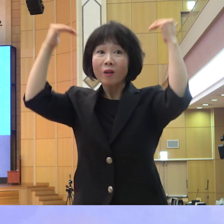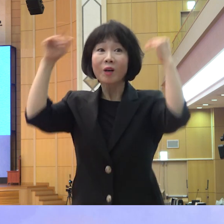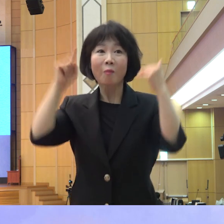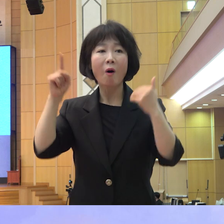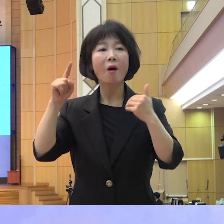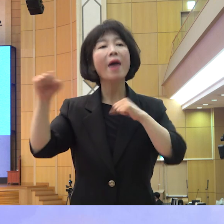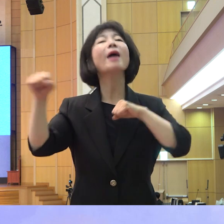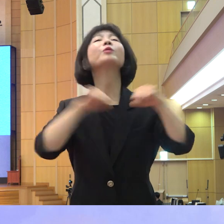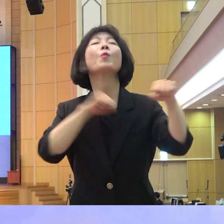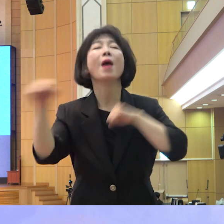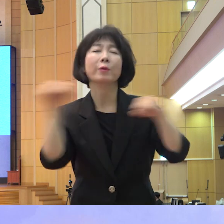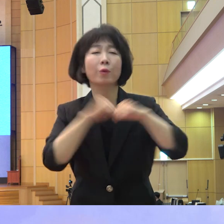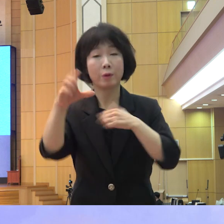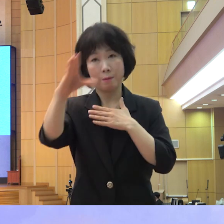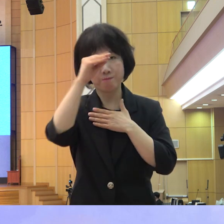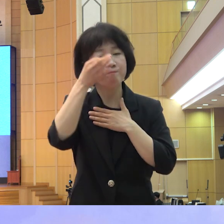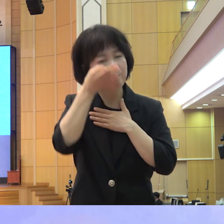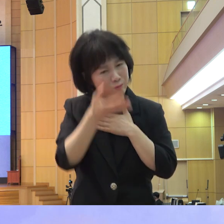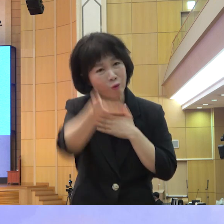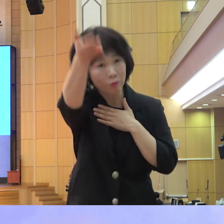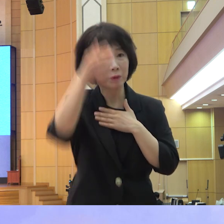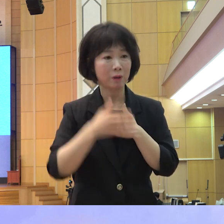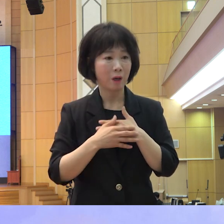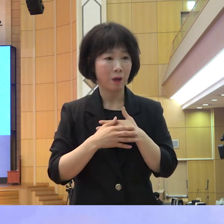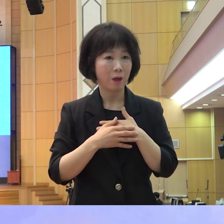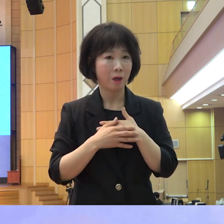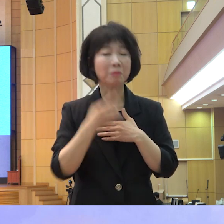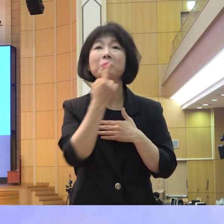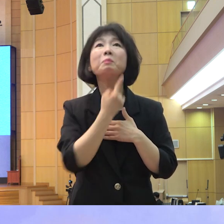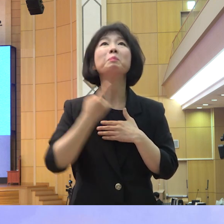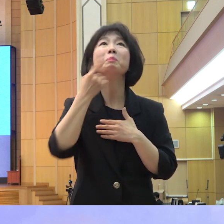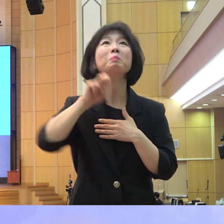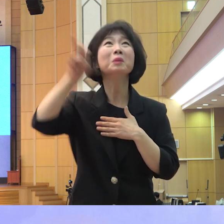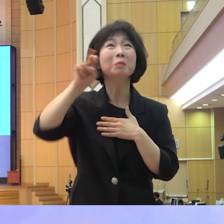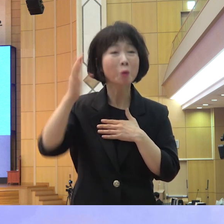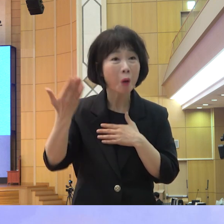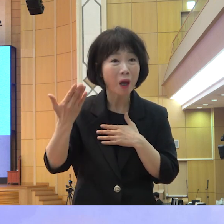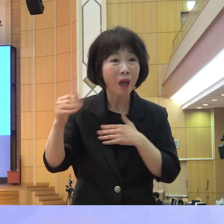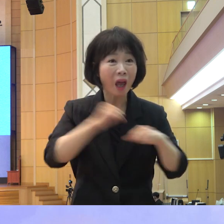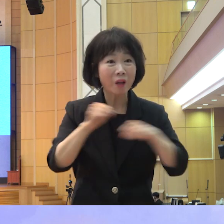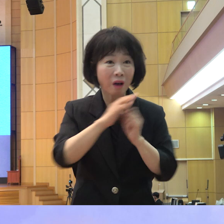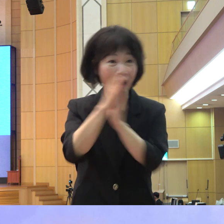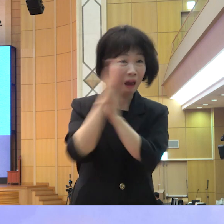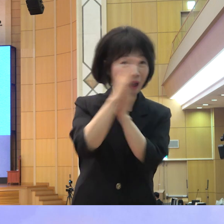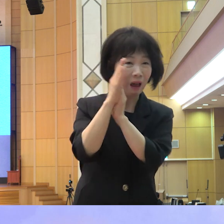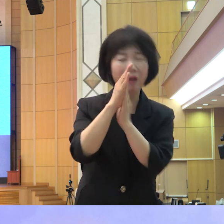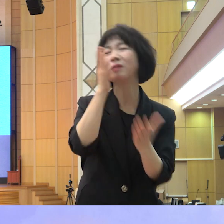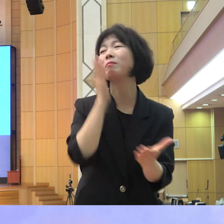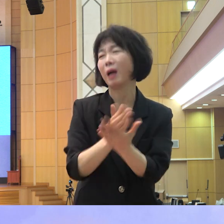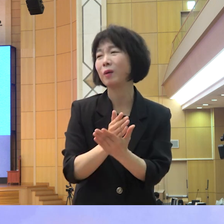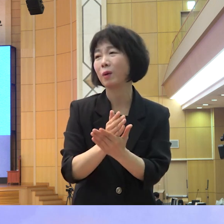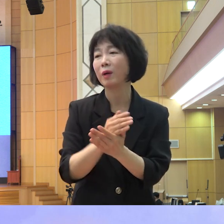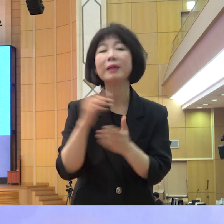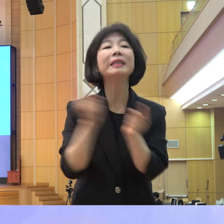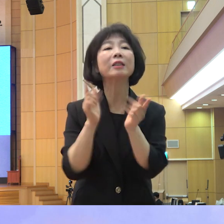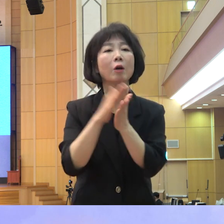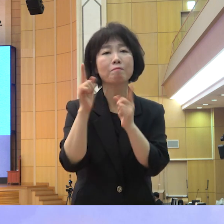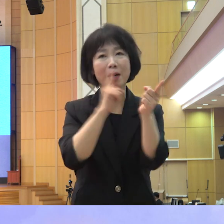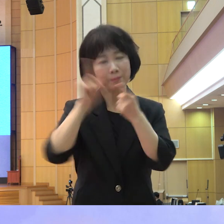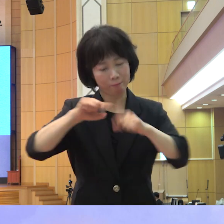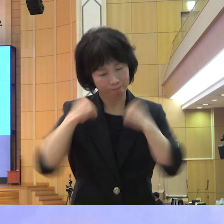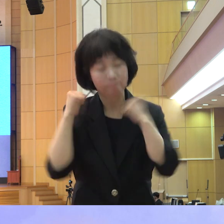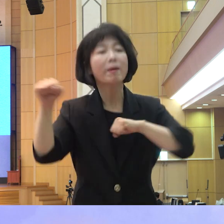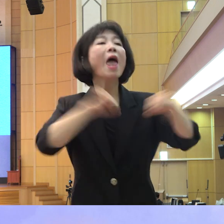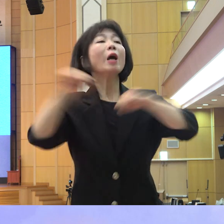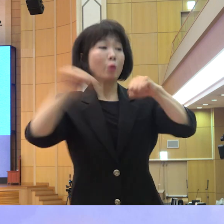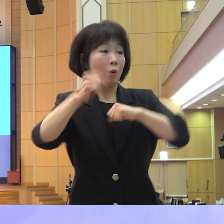좋겠느냐? 행동으로 보여줘야 된다는 거죠. 말뿐인 사랑은요, 소용이 없어요. 행동을 하셔야 돼요. 역시